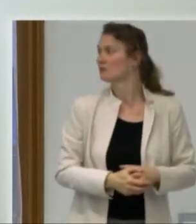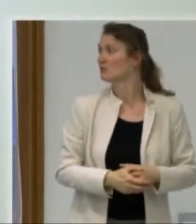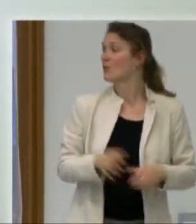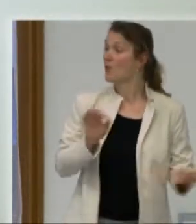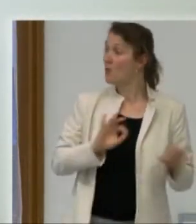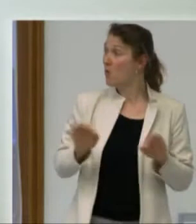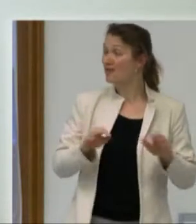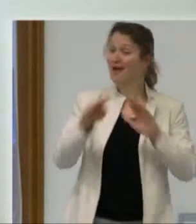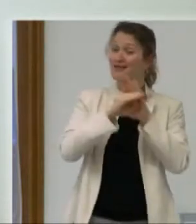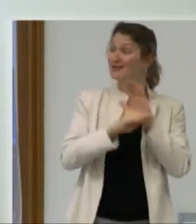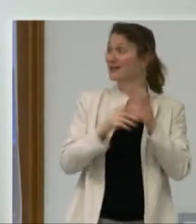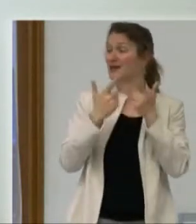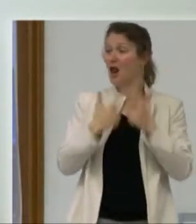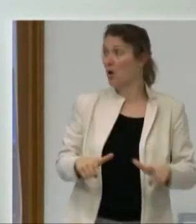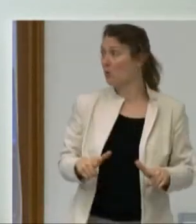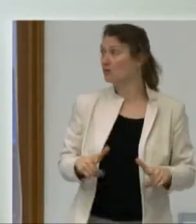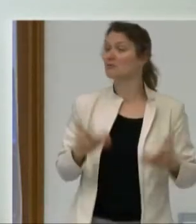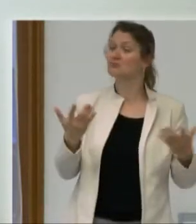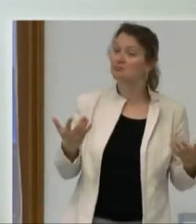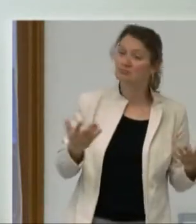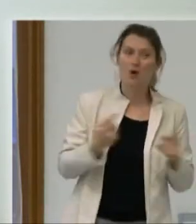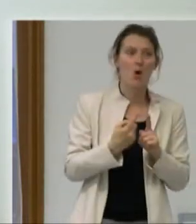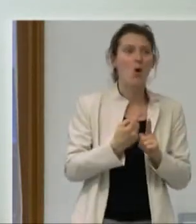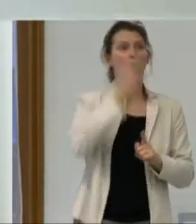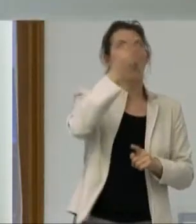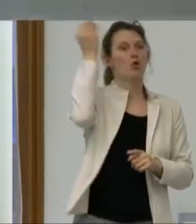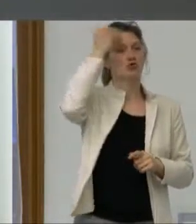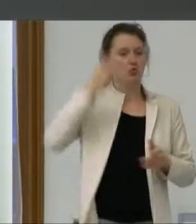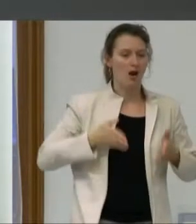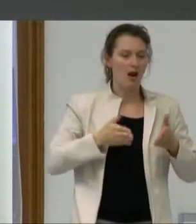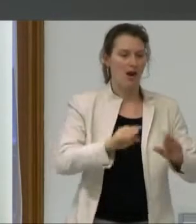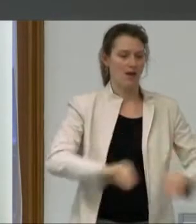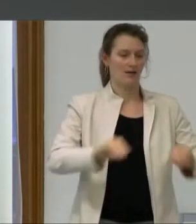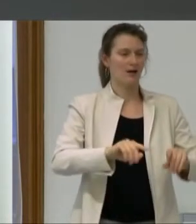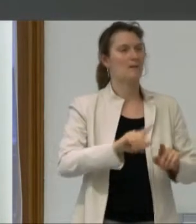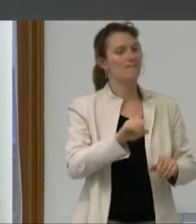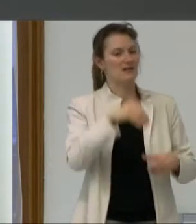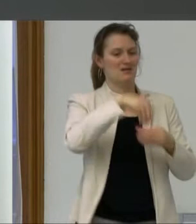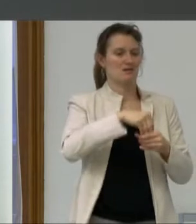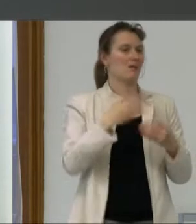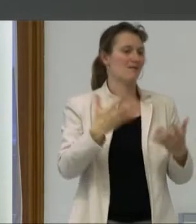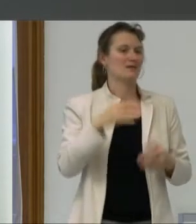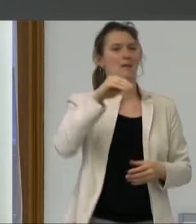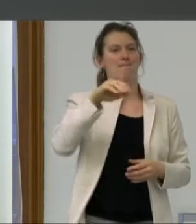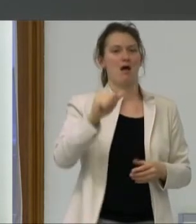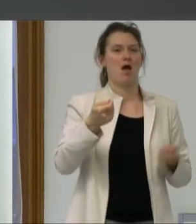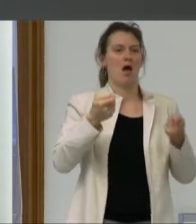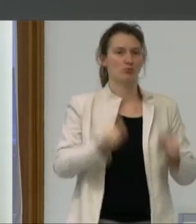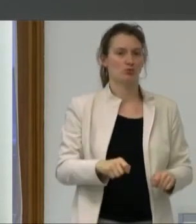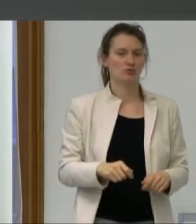Oder das Gesetz erlaubt es auch die Möglichkeit eines sogenannten Hochschullehrganges mit Masterabschlüssen, die die bisher